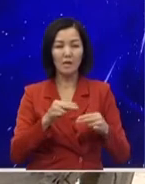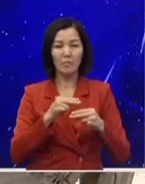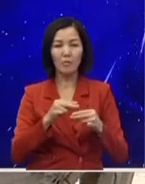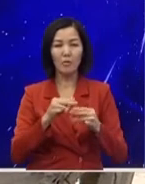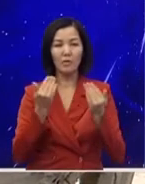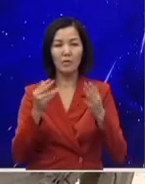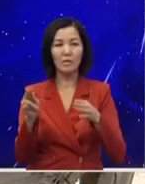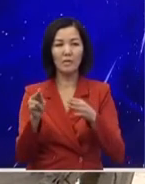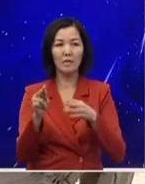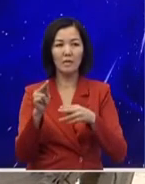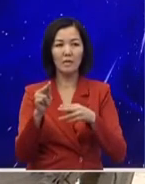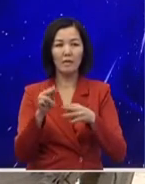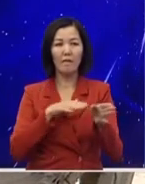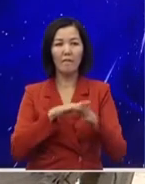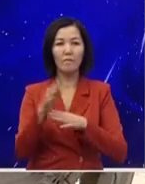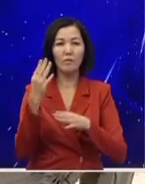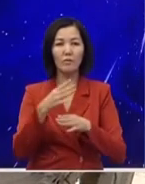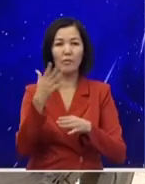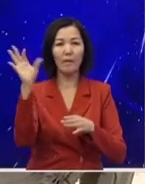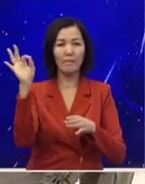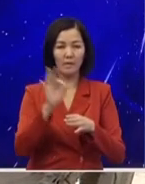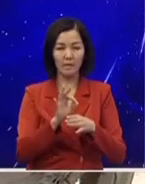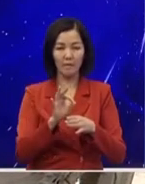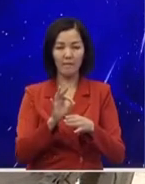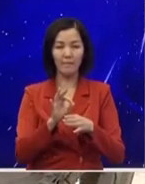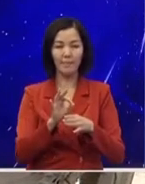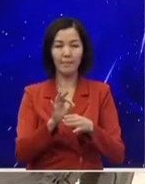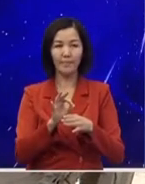уже выполнено на 45%.